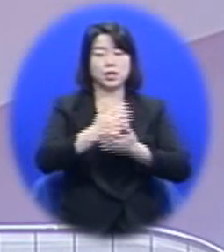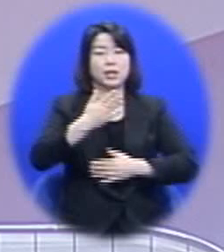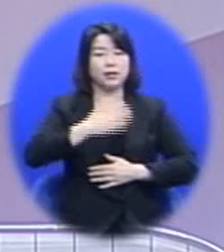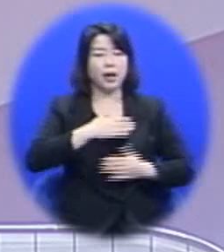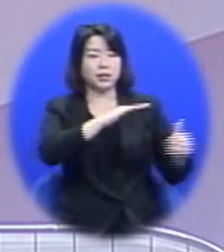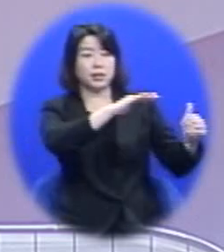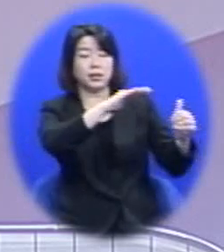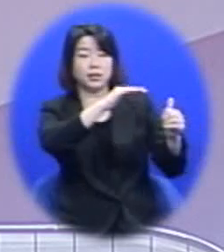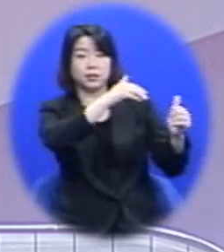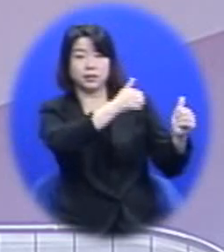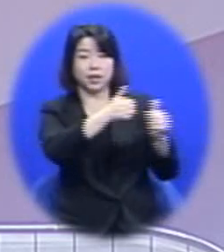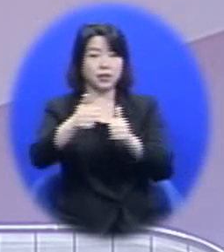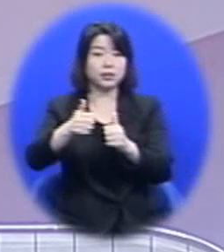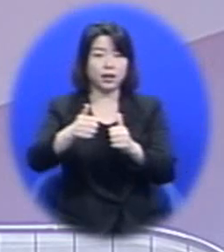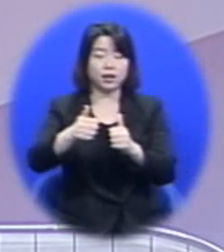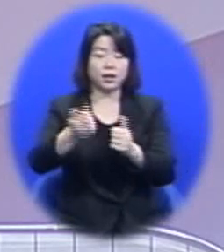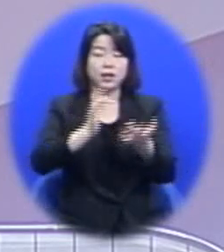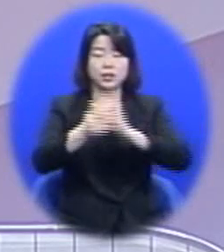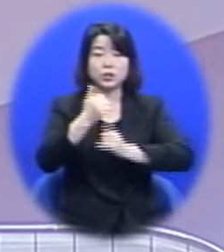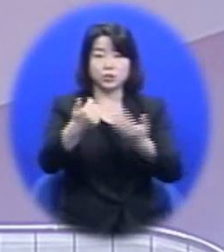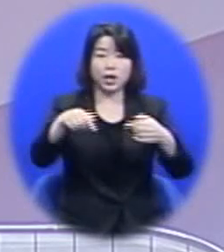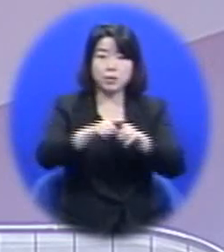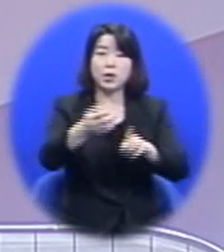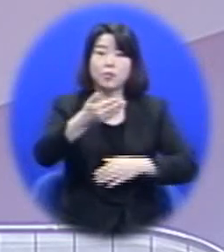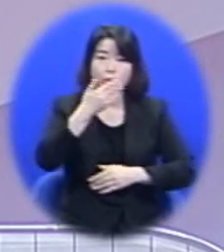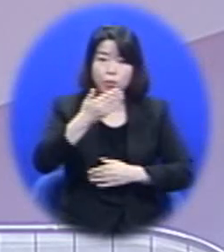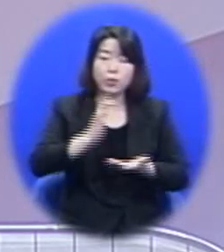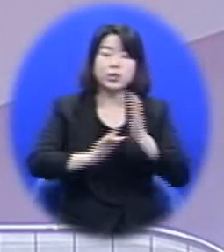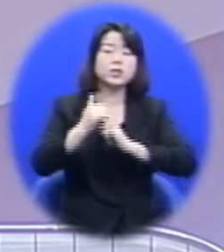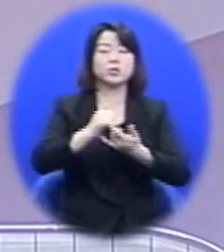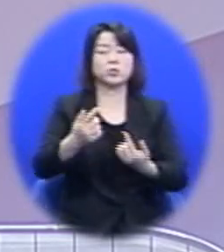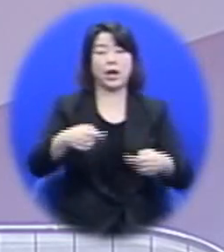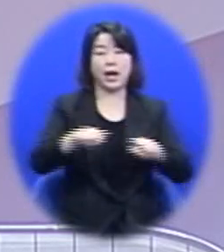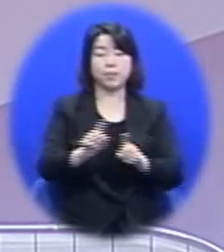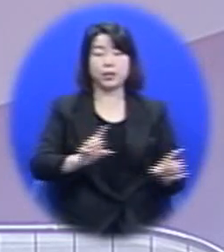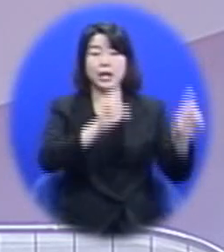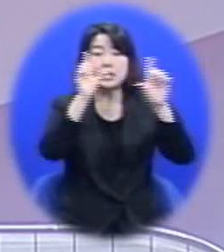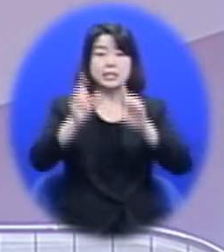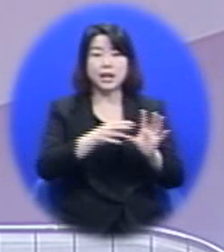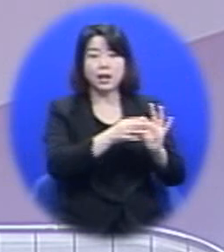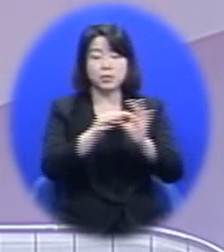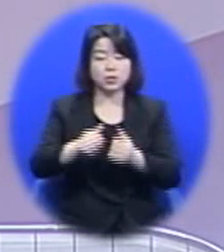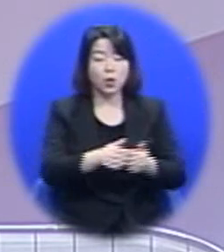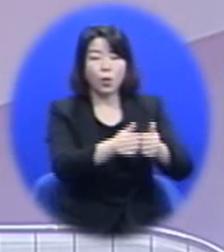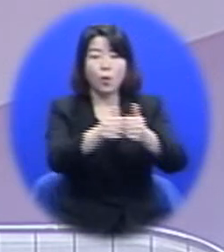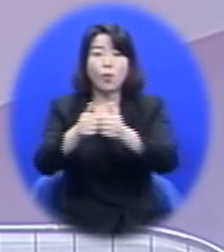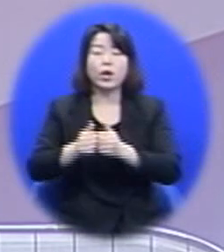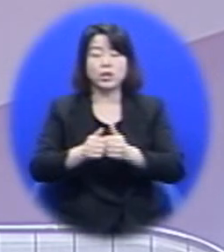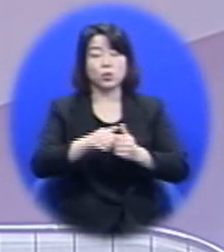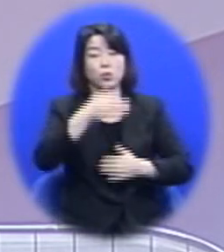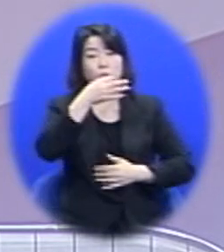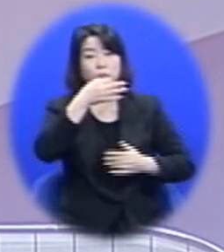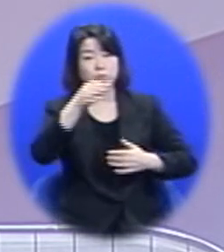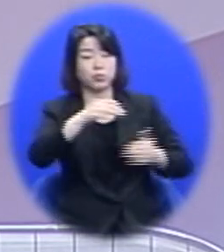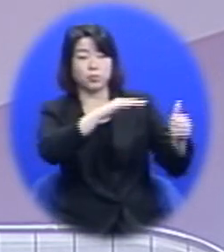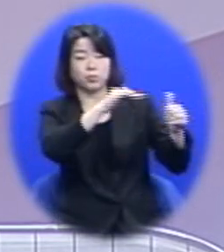부르셨다면 예수님과 함께 먹고 예수님과 함께 살면서 주님과 동행하자고 부르신 거 아니에요?